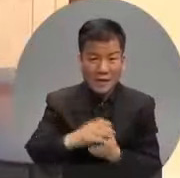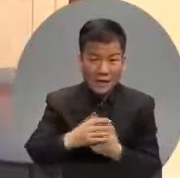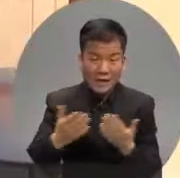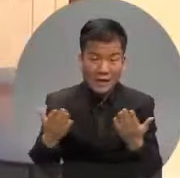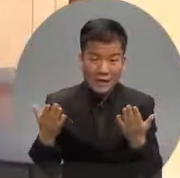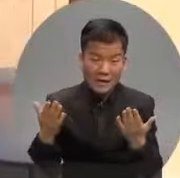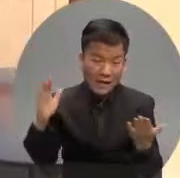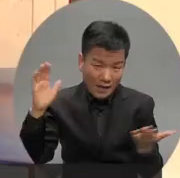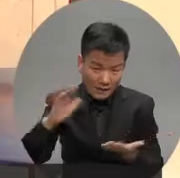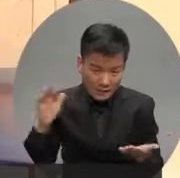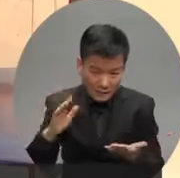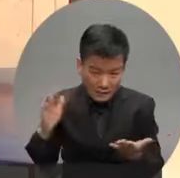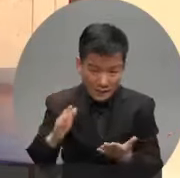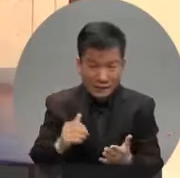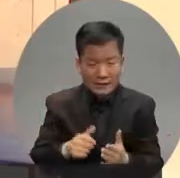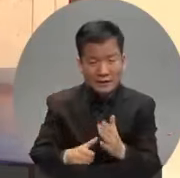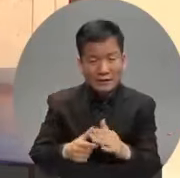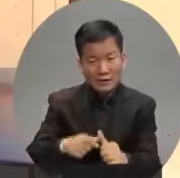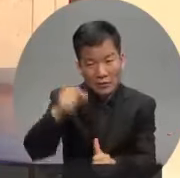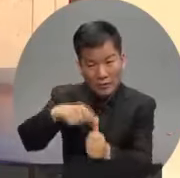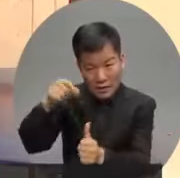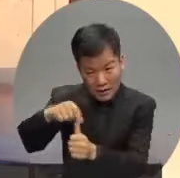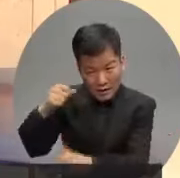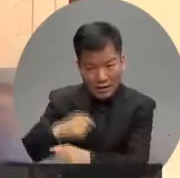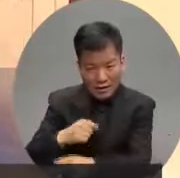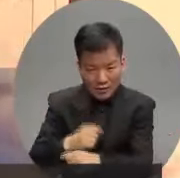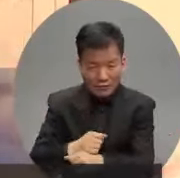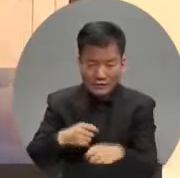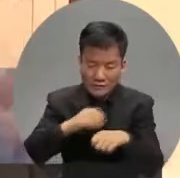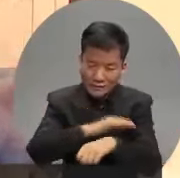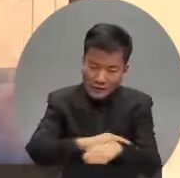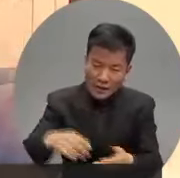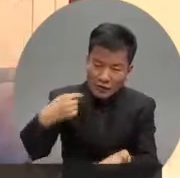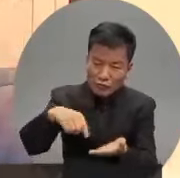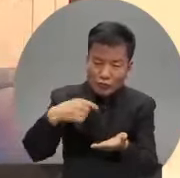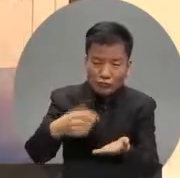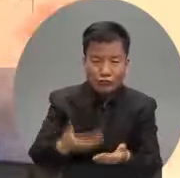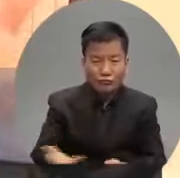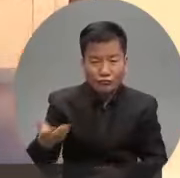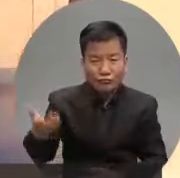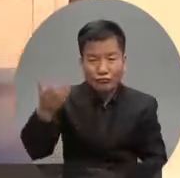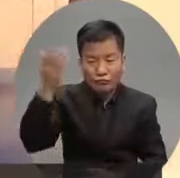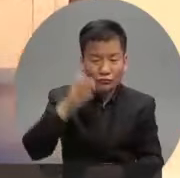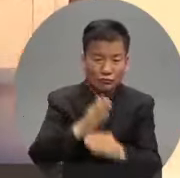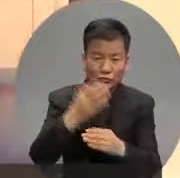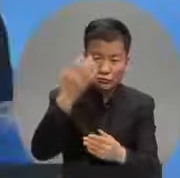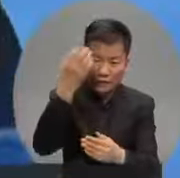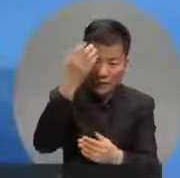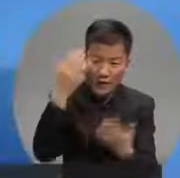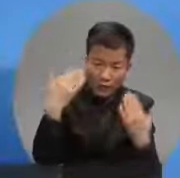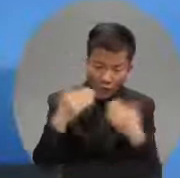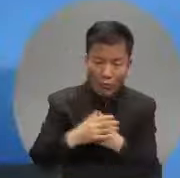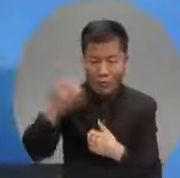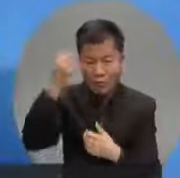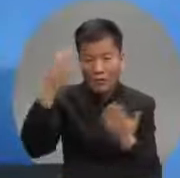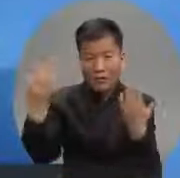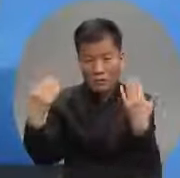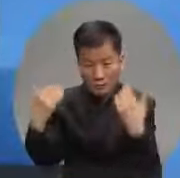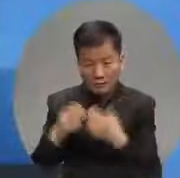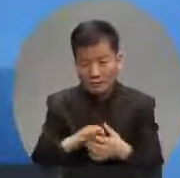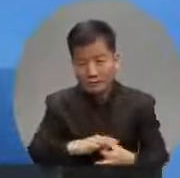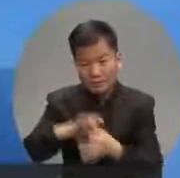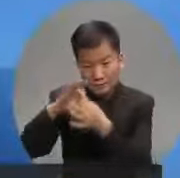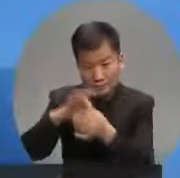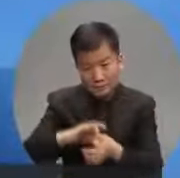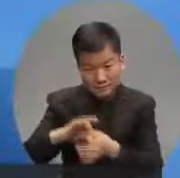좀 이렇게 선발을 해서 체계적으로 교육을 시켜가지고 중학교하고 고등학교하고